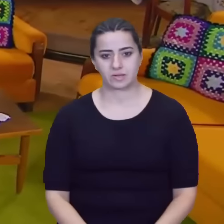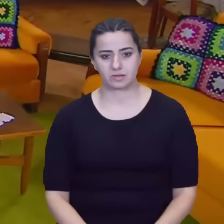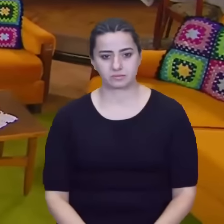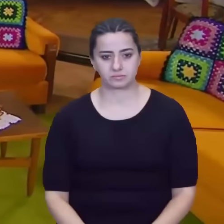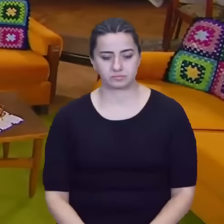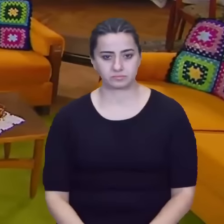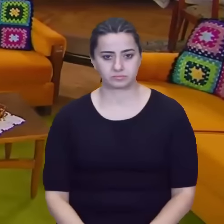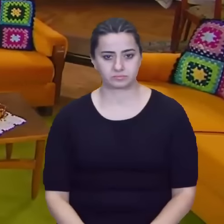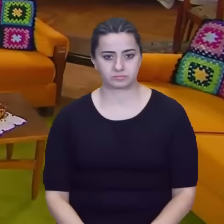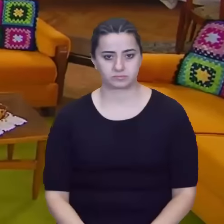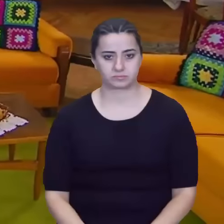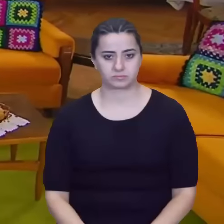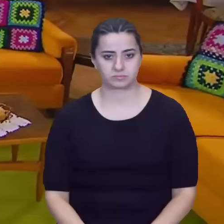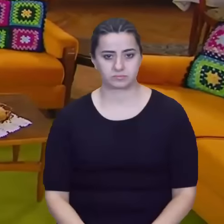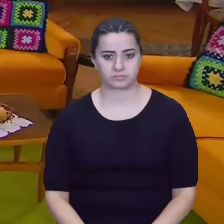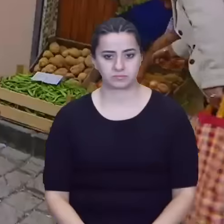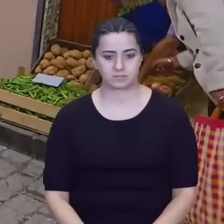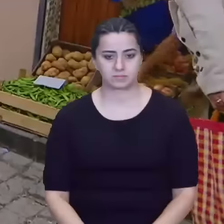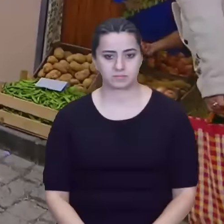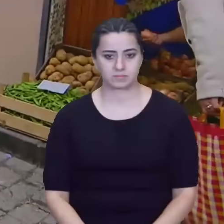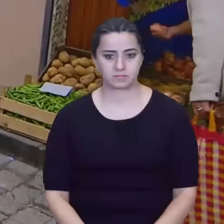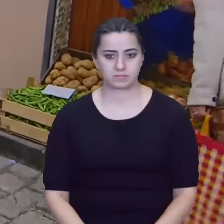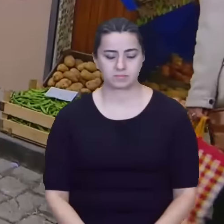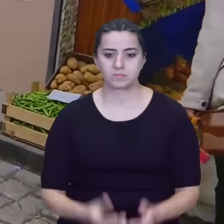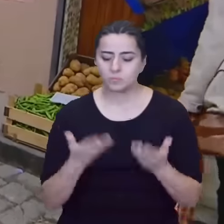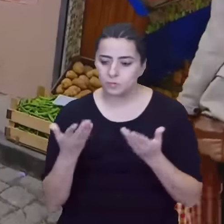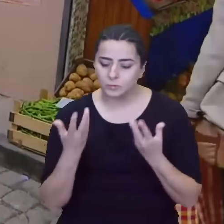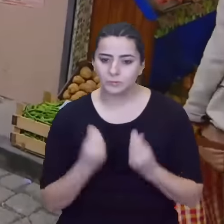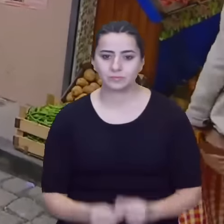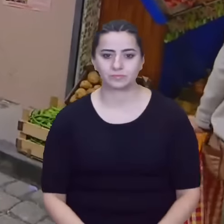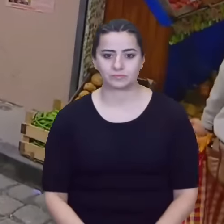koştu. Rukiye de oturma odasına bakmaya gitti. Buyurun.